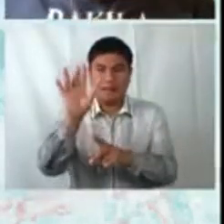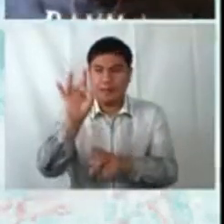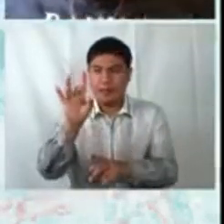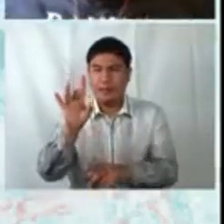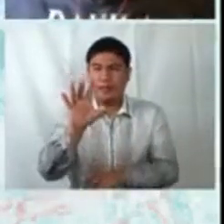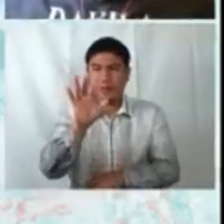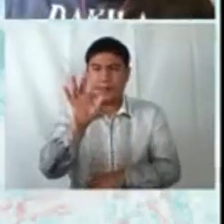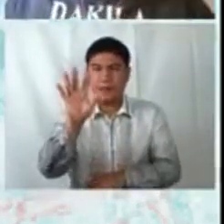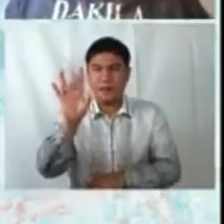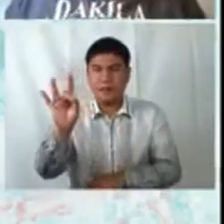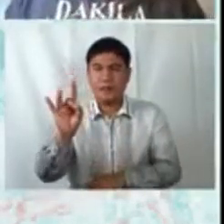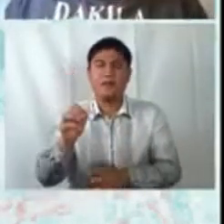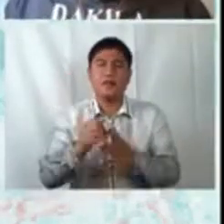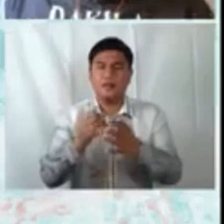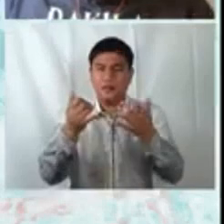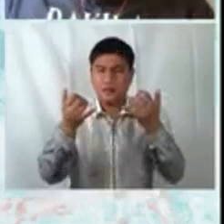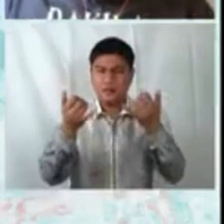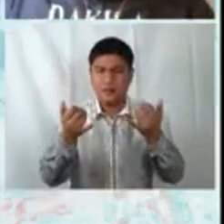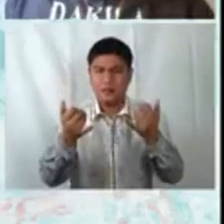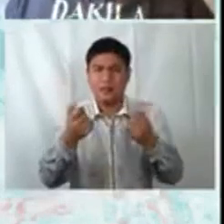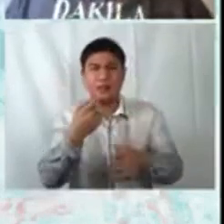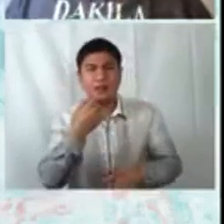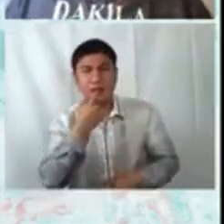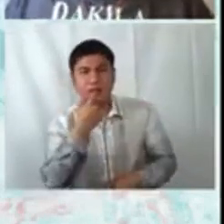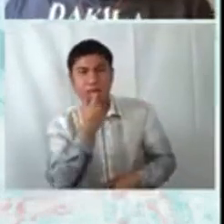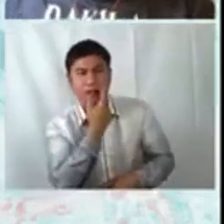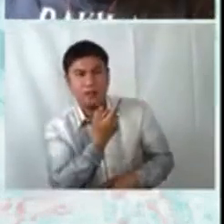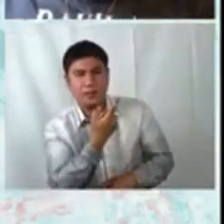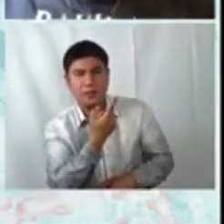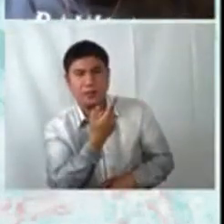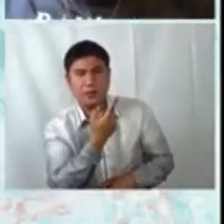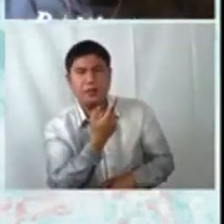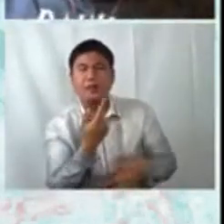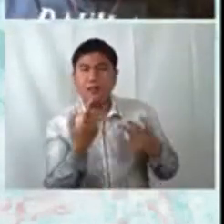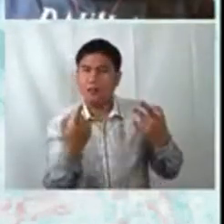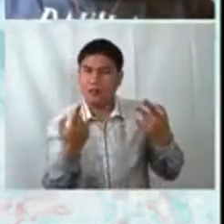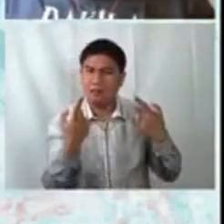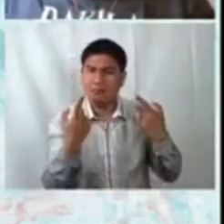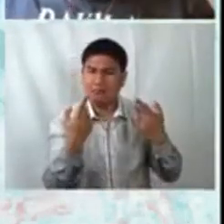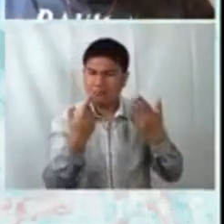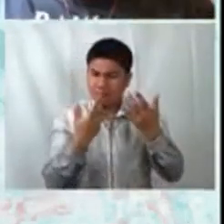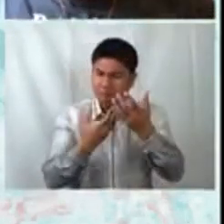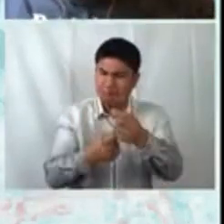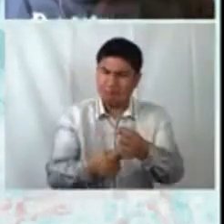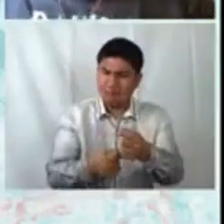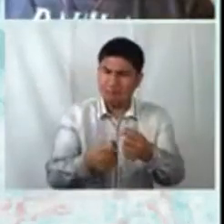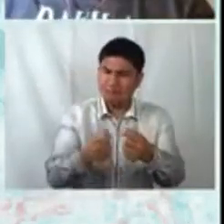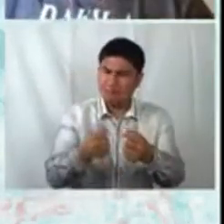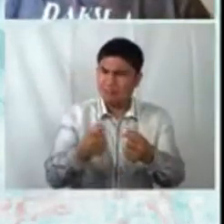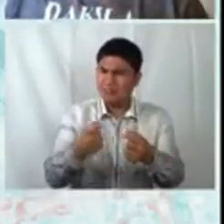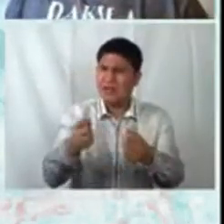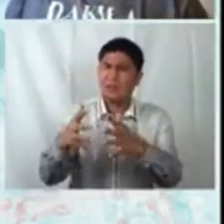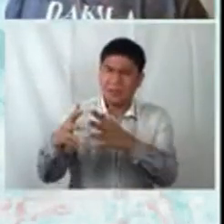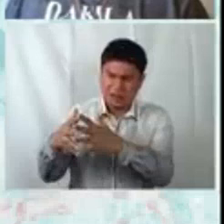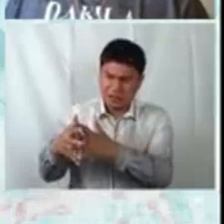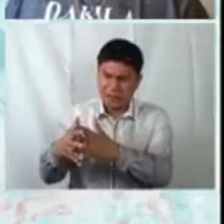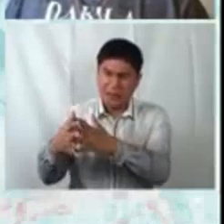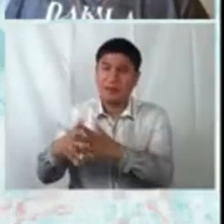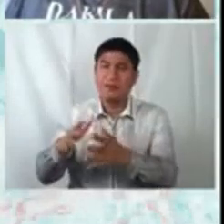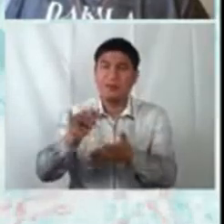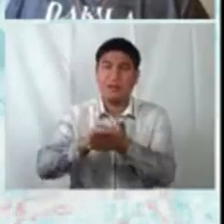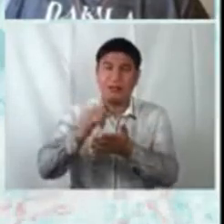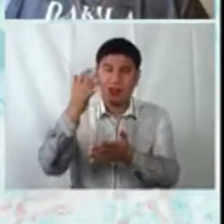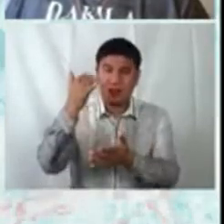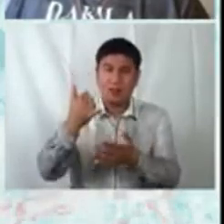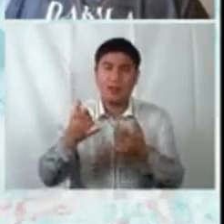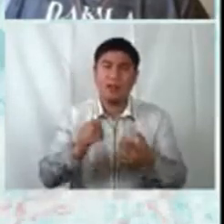mangyayari, tulad ng nabanggit ko, ha, medyo may tiwala tayo sa mga Amerikano. Kaya ang nangyayari po